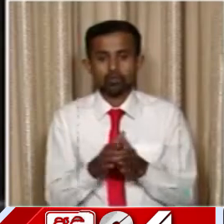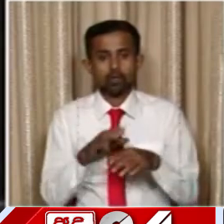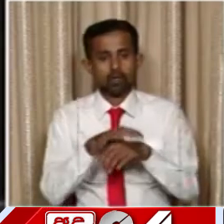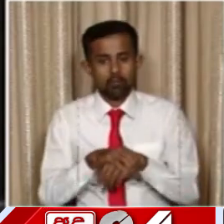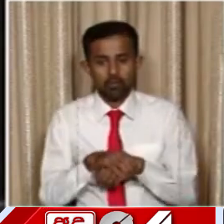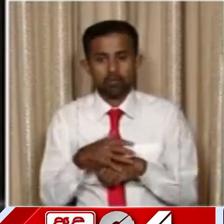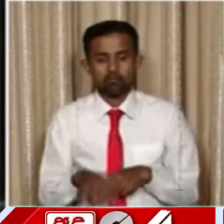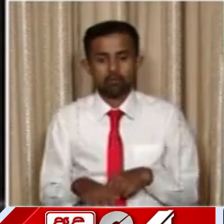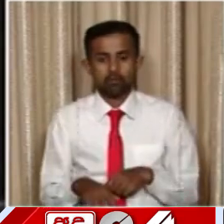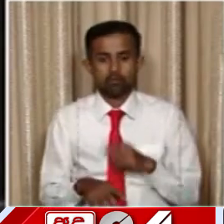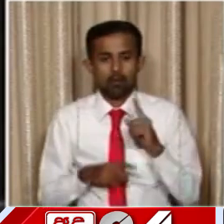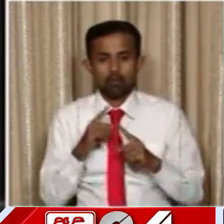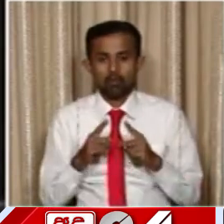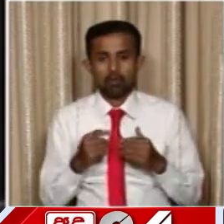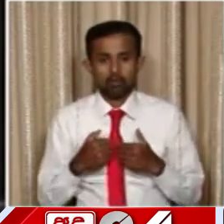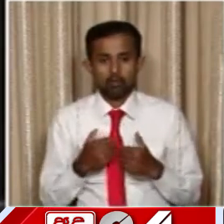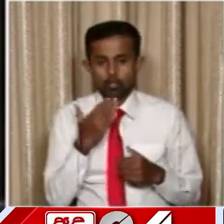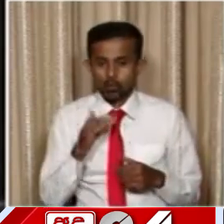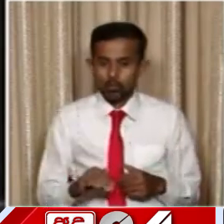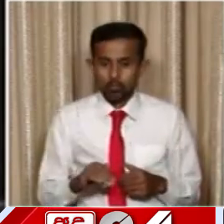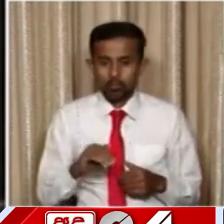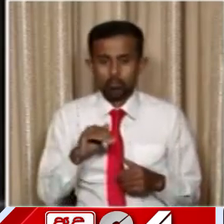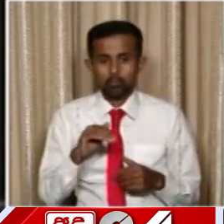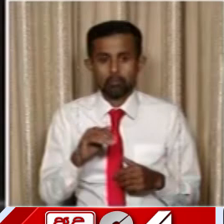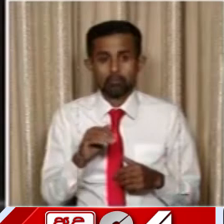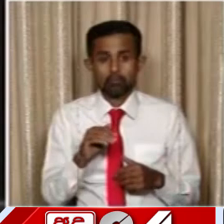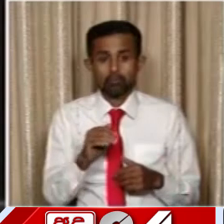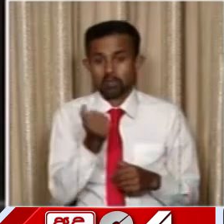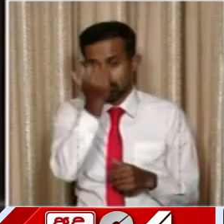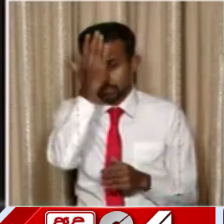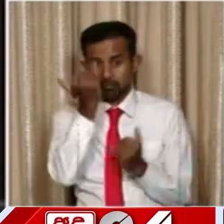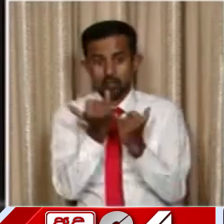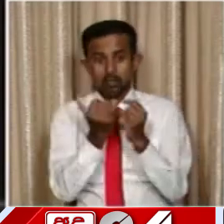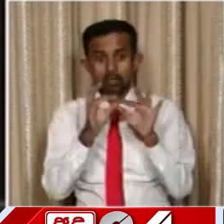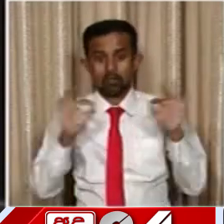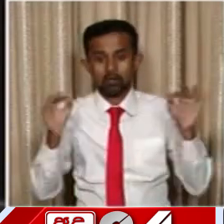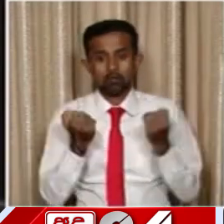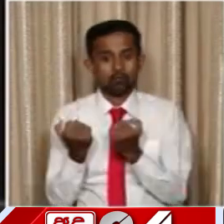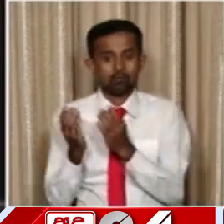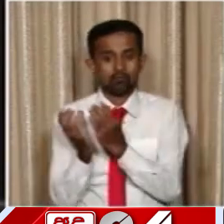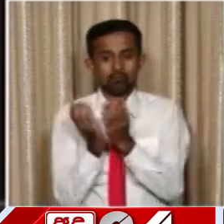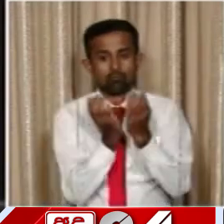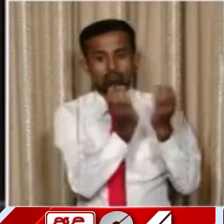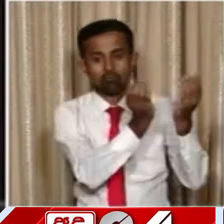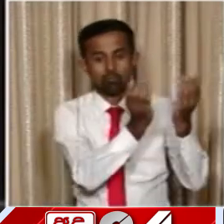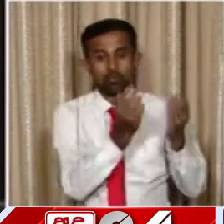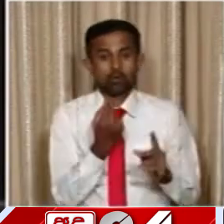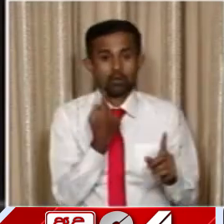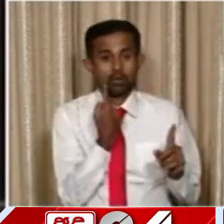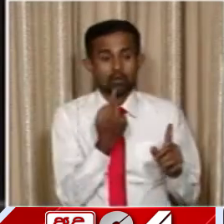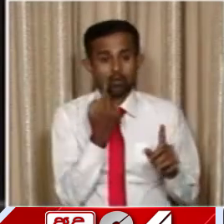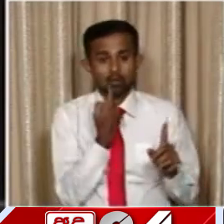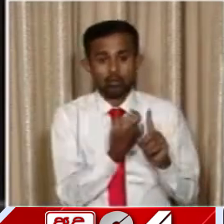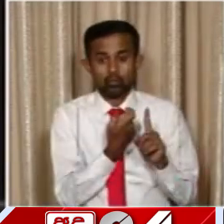කරගත්තා. අපි කතා කරන්නේ අපි ඉස්කෝලේ යන කාලේ ඉඳලා සිරිපාද කේබල් කා ගැන කතා කරා. අපි ඉස්කෝලේ යන කාලේ තමයි නුවරින් හන්තානට කේබල්